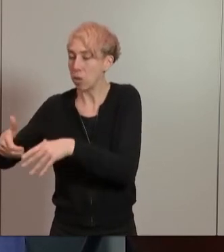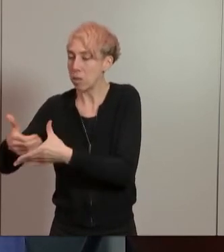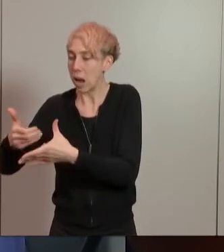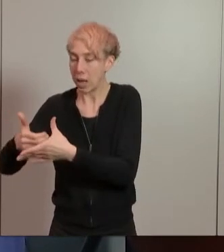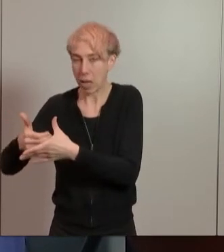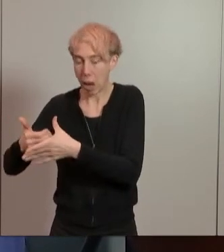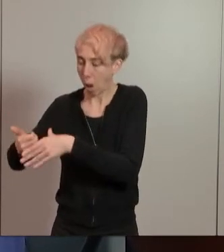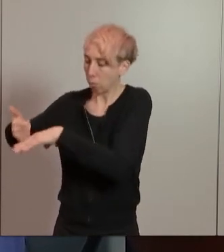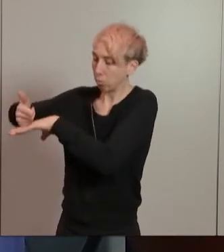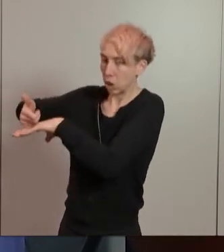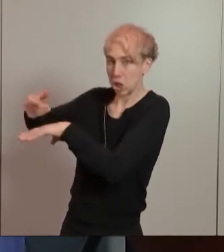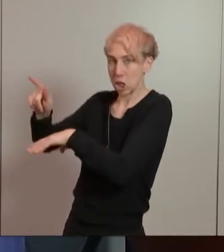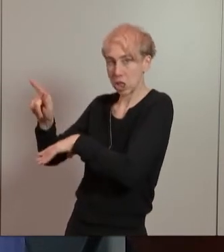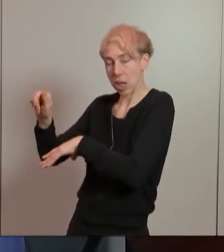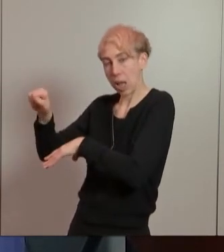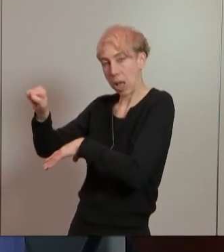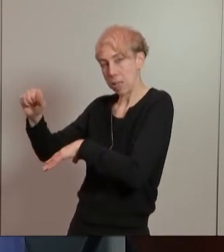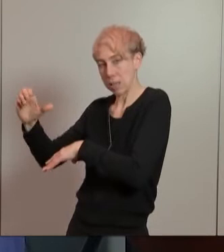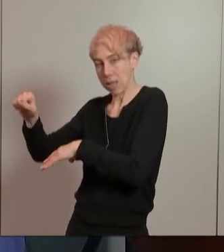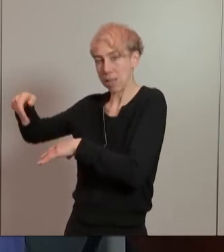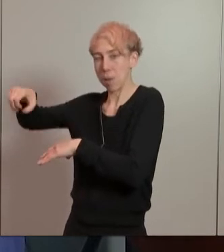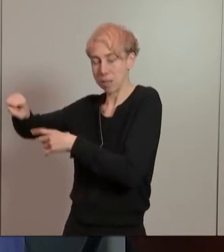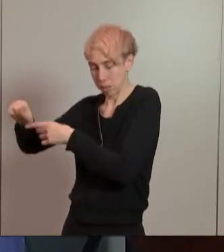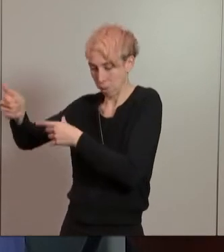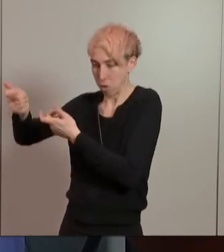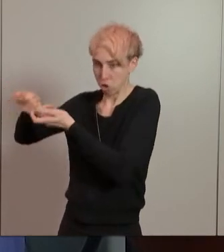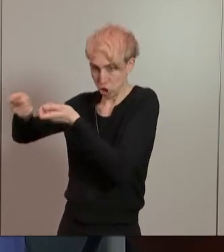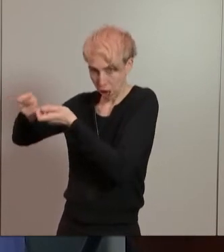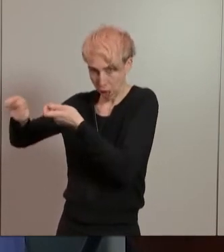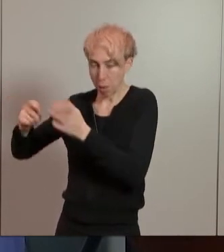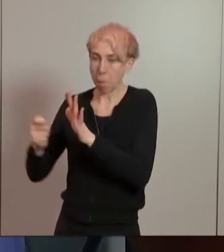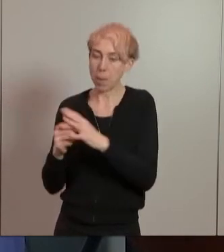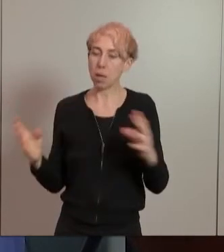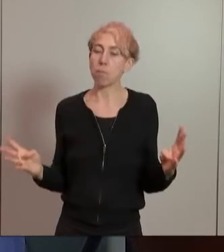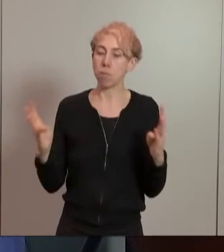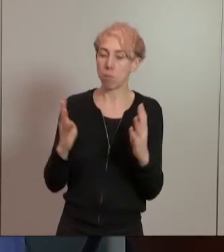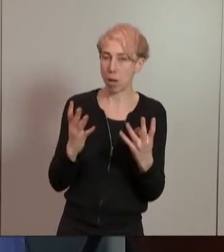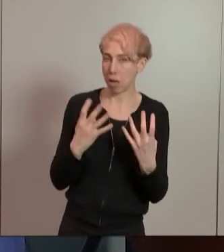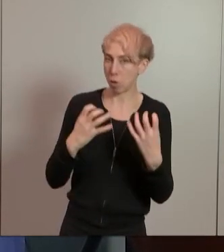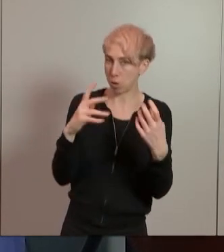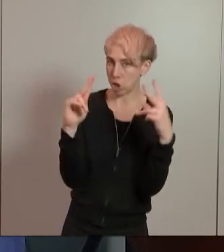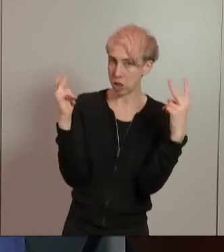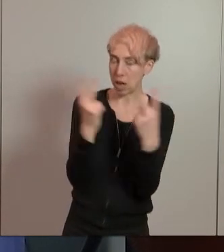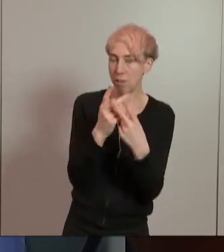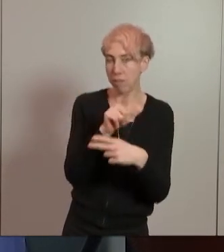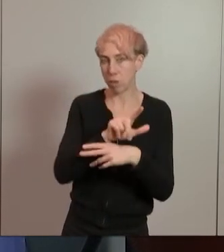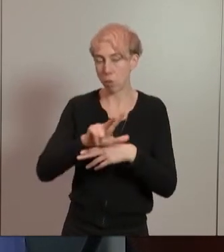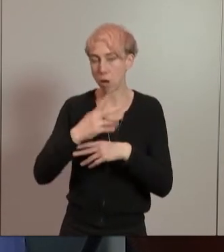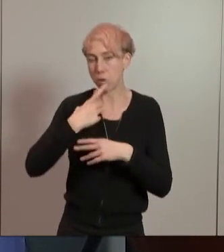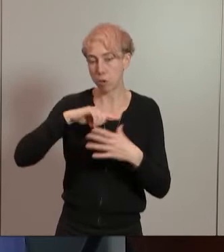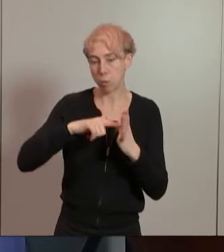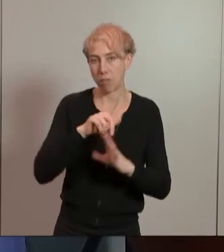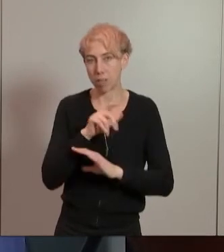gérées directement par le GCSMS en tant qu'employeur. Lors de l'Assemblée générale du 23 juin 2021,